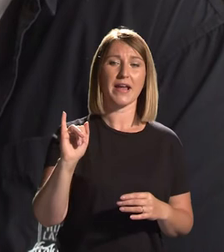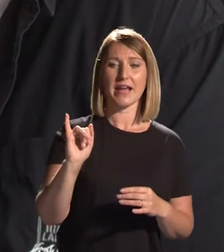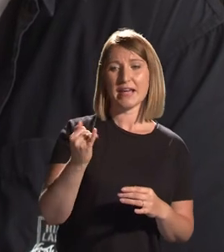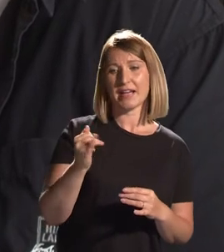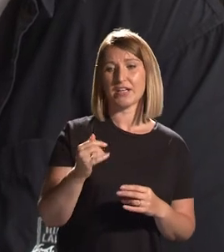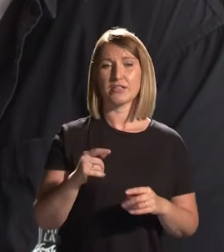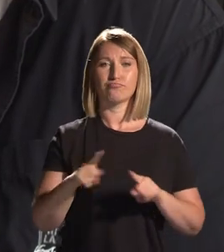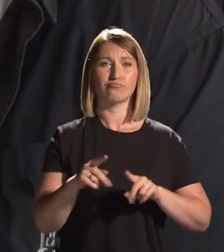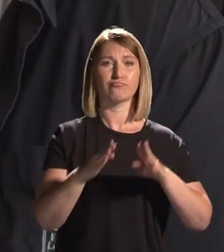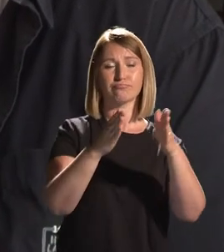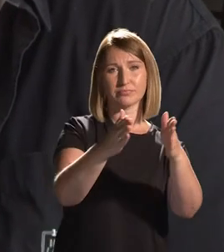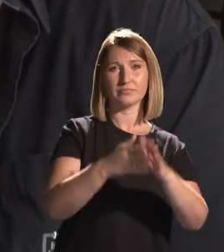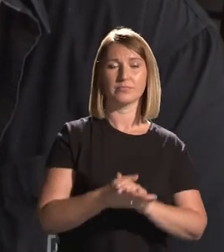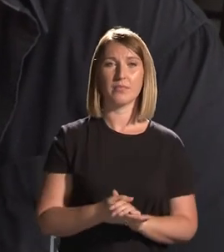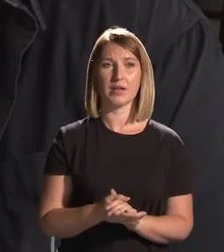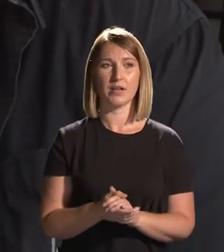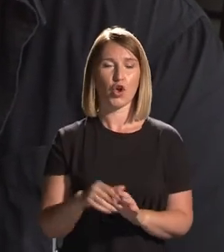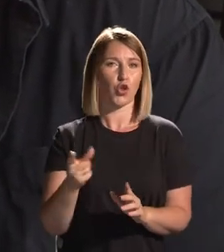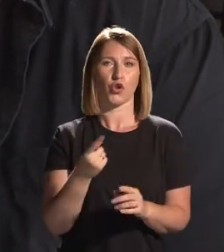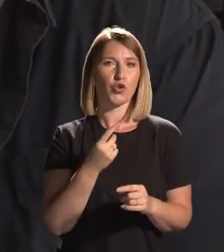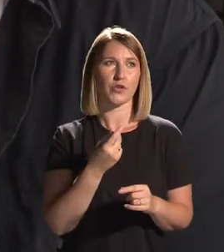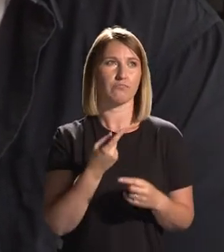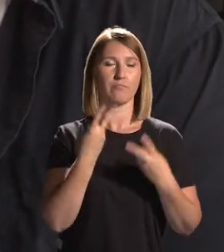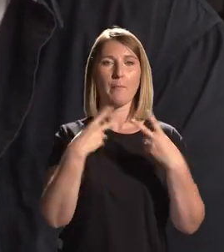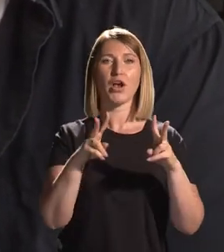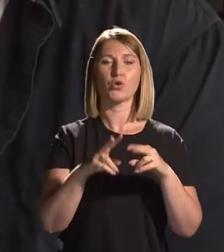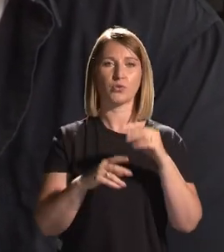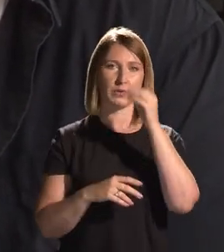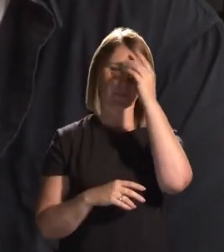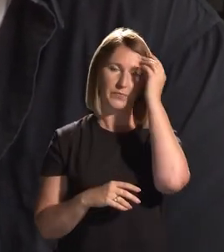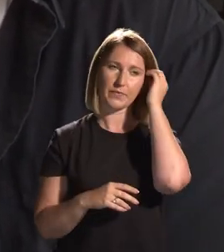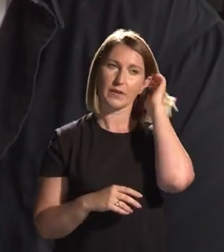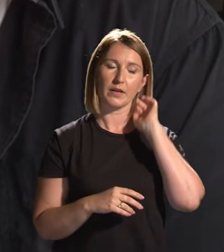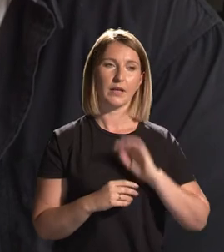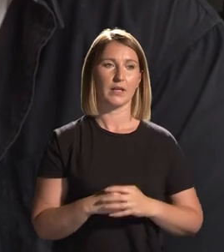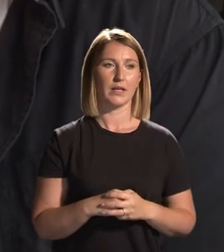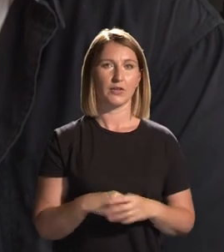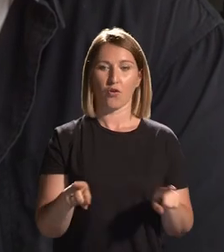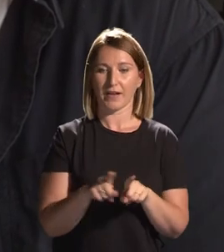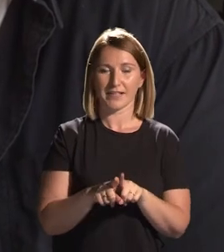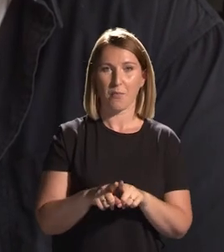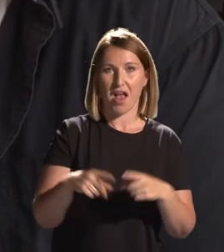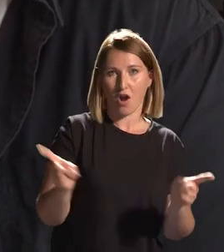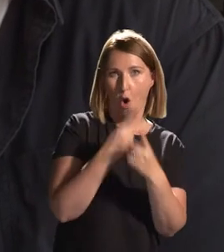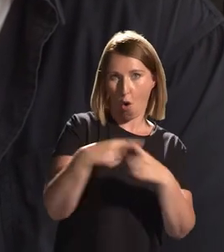każda barwa w końcu o czymś mówi, nie? I także to tak samo jak orkiestra,